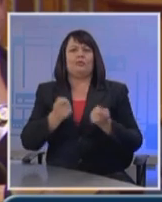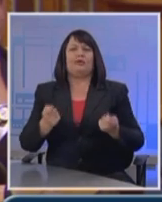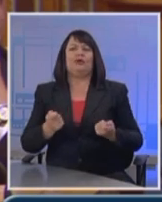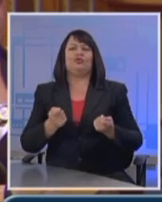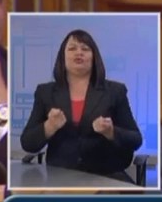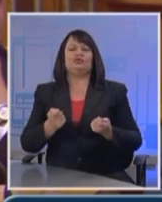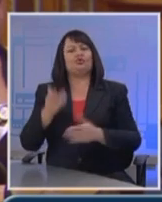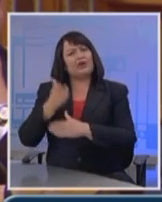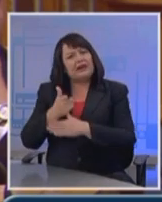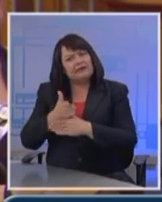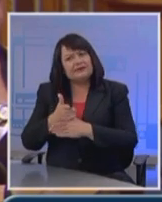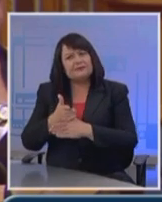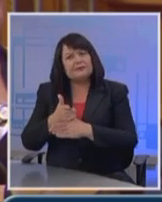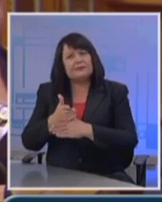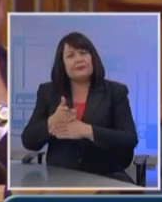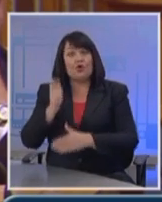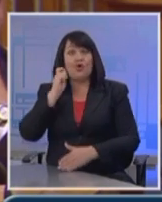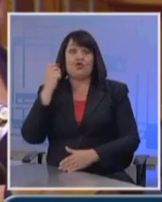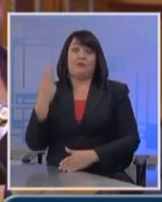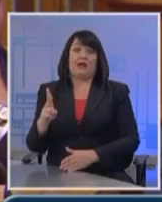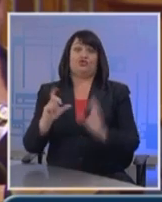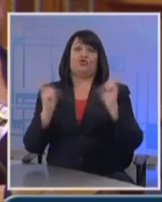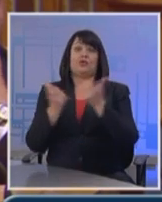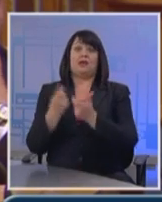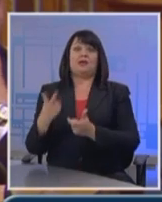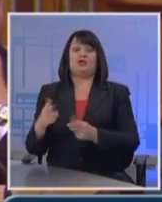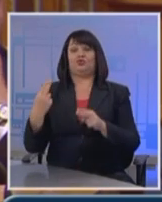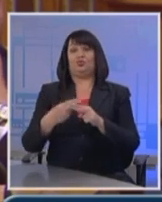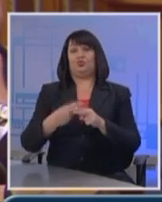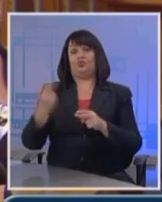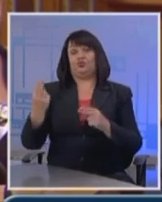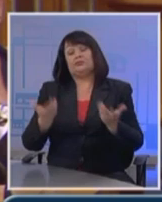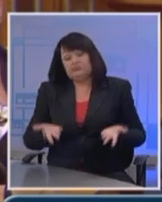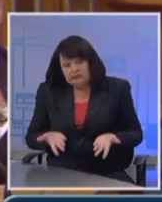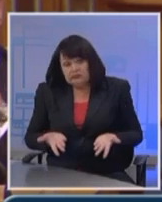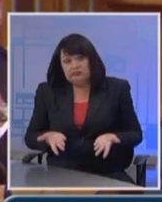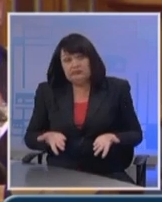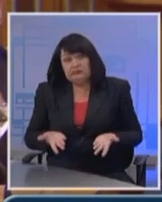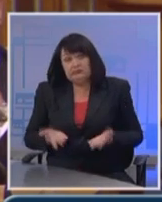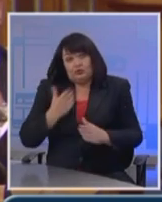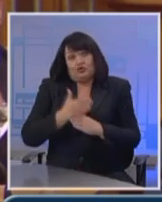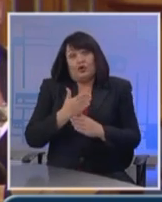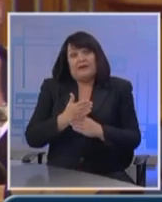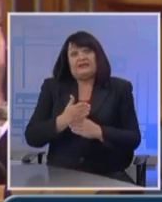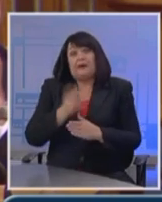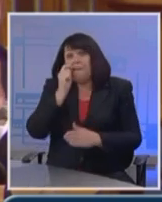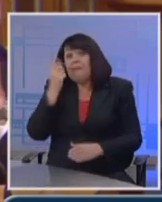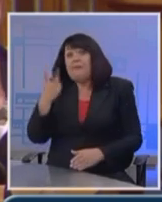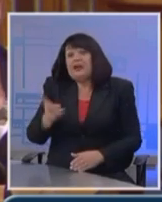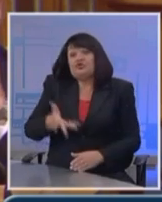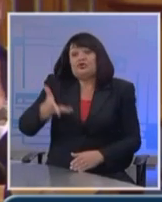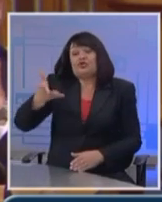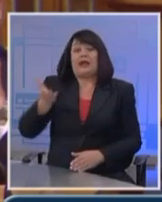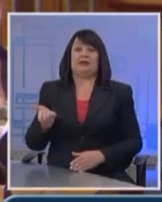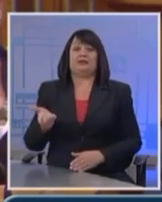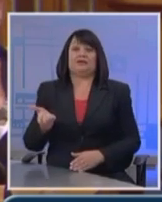να το κρύψετε, το πολύ σημαντικό πολιτικό βάρος της οικογένειάς σας και το όνομα του πατέρα σας, αλλά